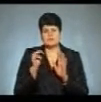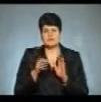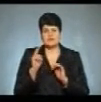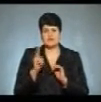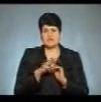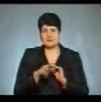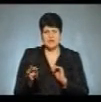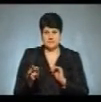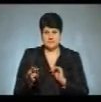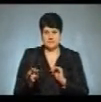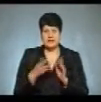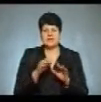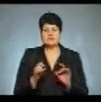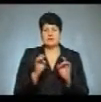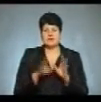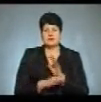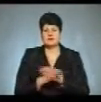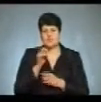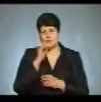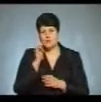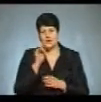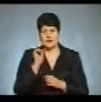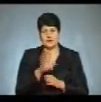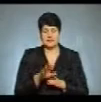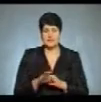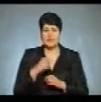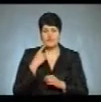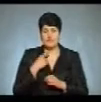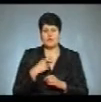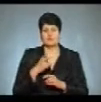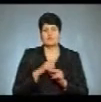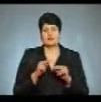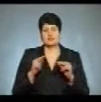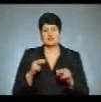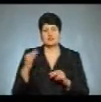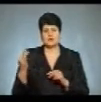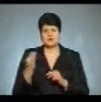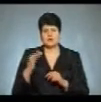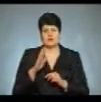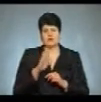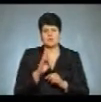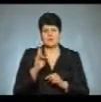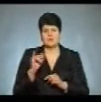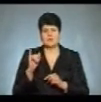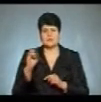квадратних метрів, які передали на схід України, повідомив викладач історії, доцент кафедри історії України Володимир